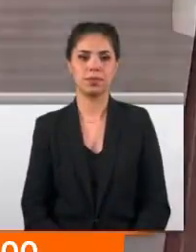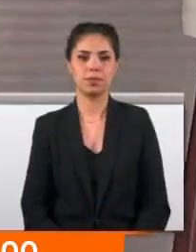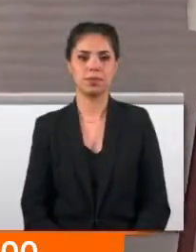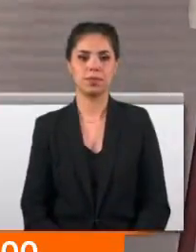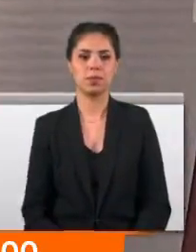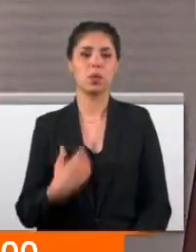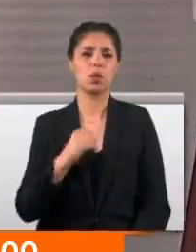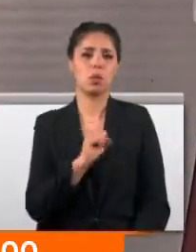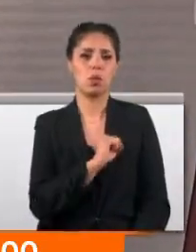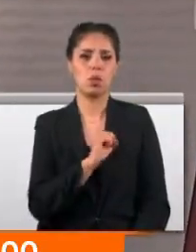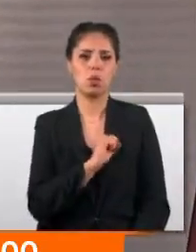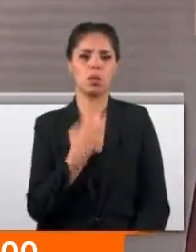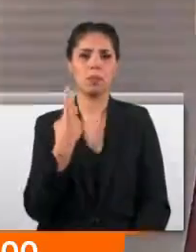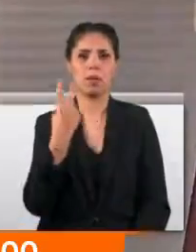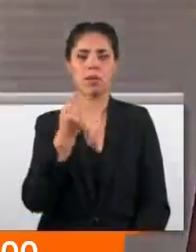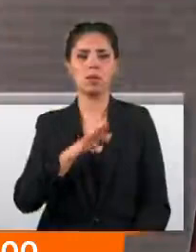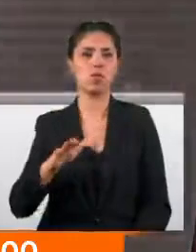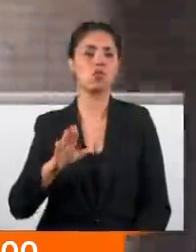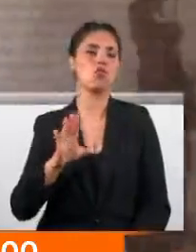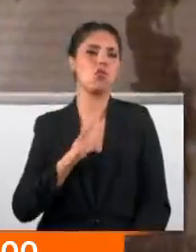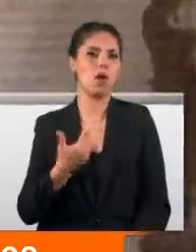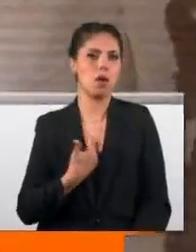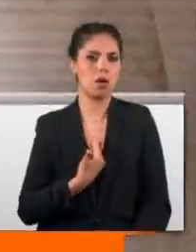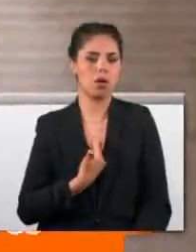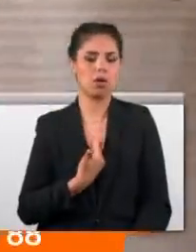Kesinlikle korkuyoruz. Benim de iki tane çocuğum var.